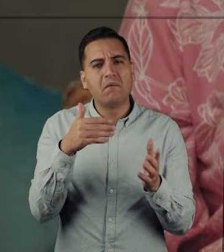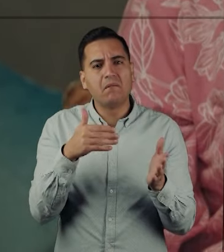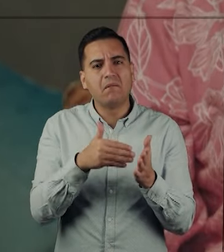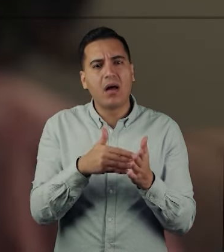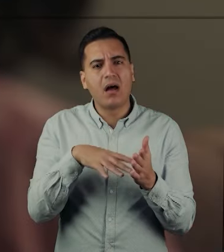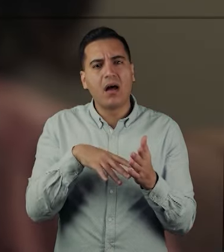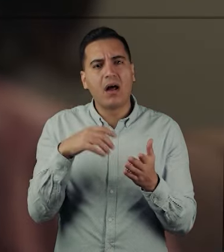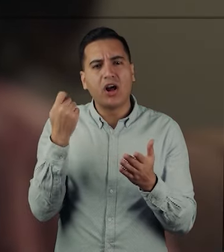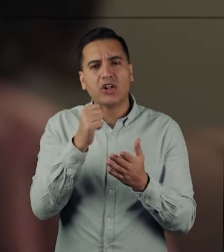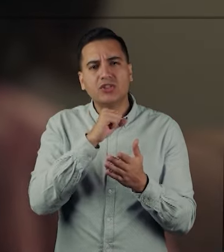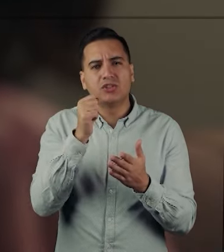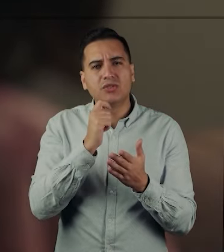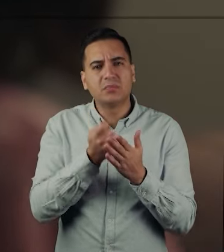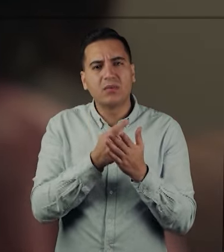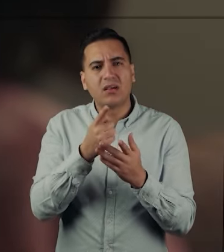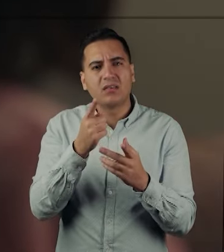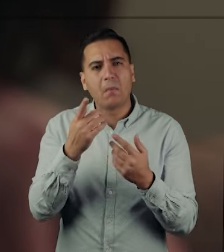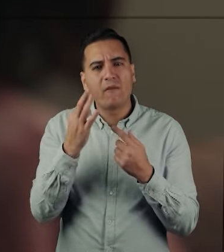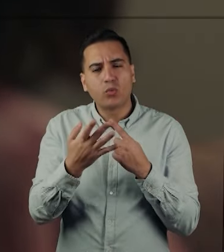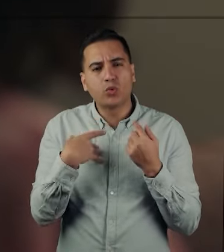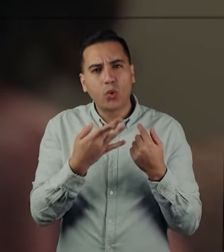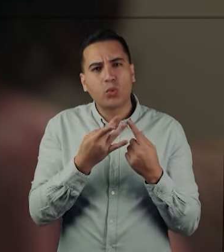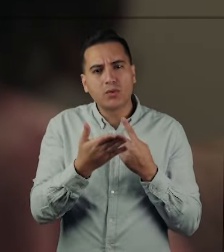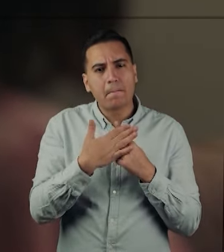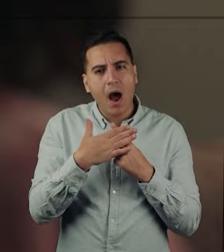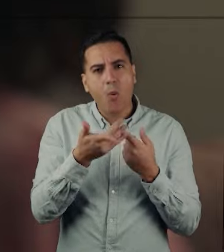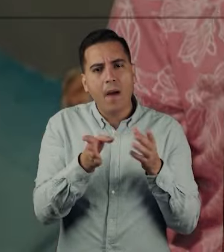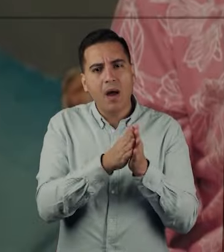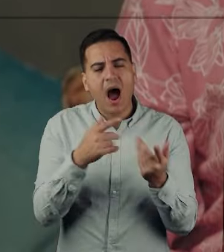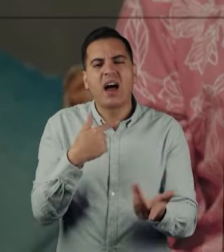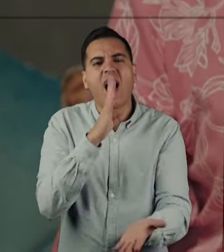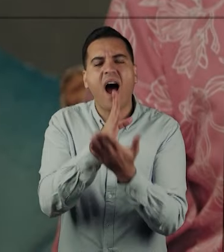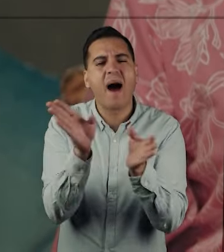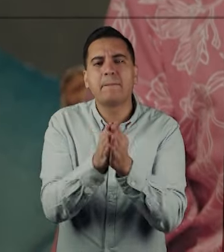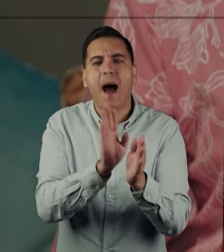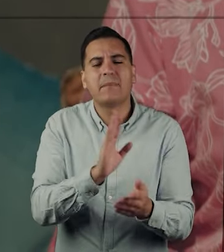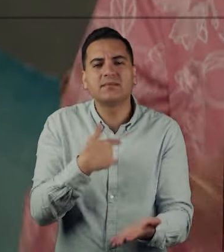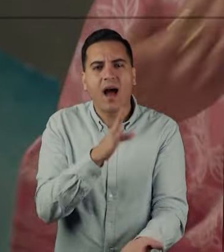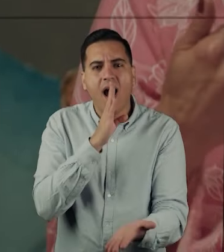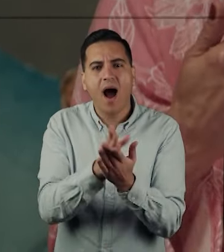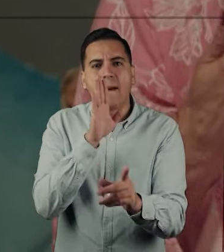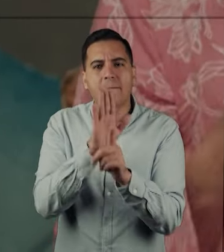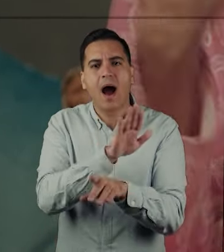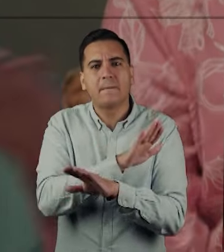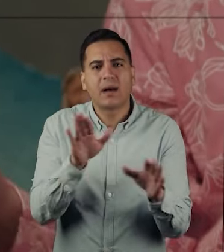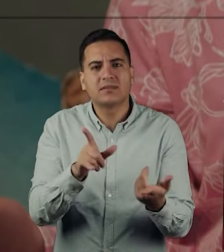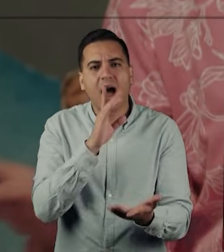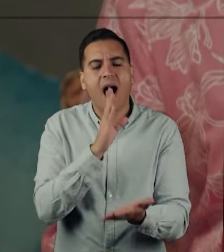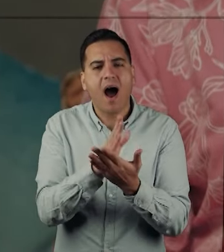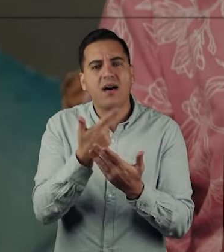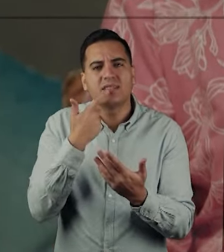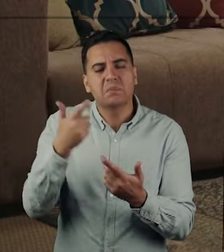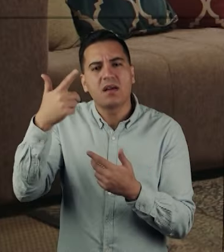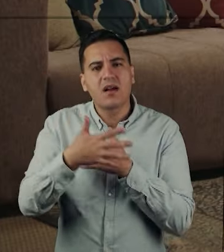خسئت. انا مش قادر افهم انت في صف مين؟ انت وياي ولا وياه؟ انا ويا الحق، انا ويا الحق